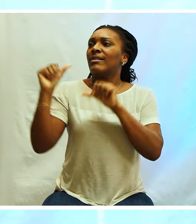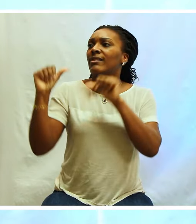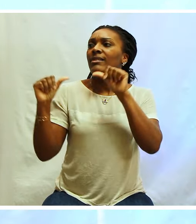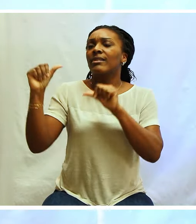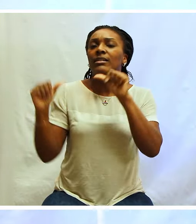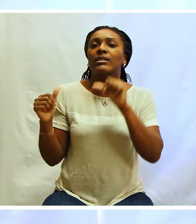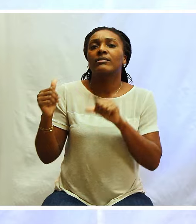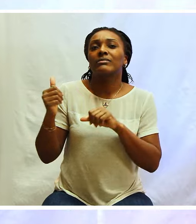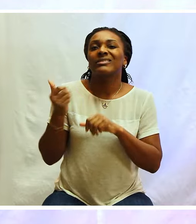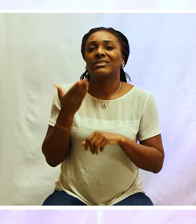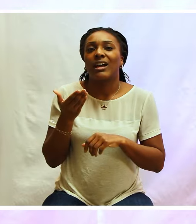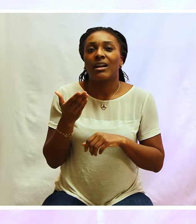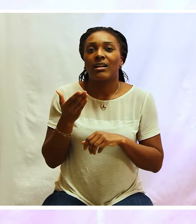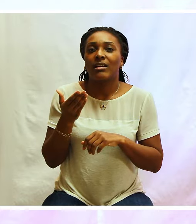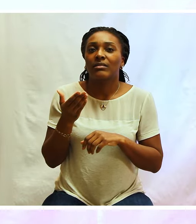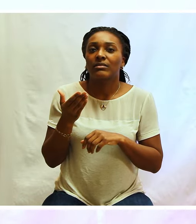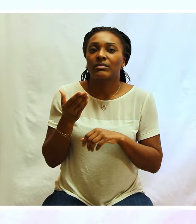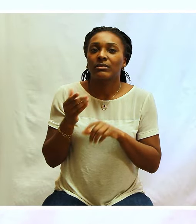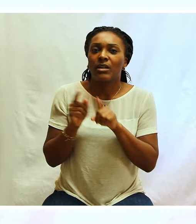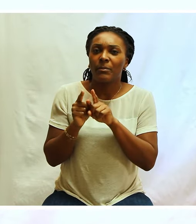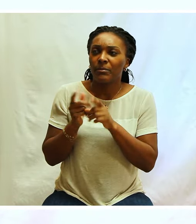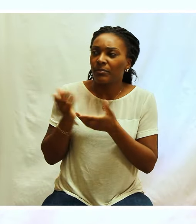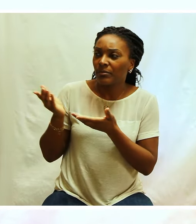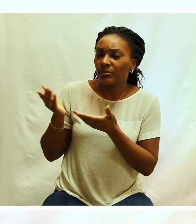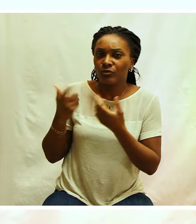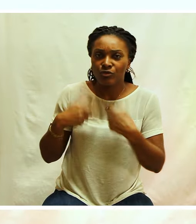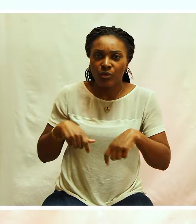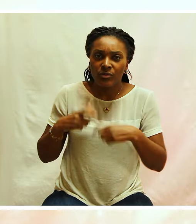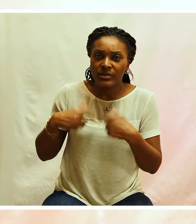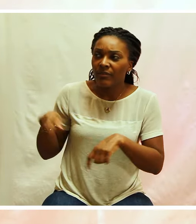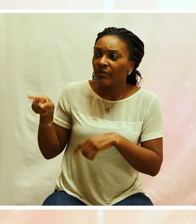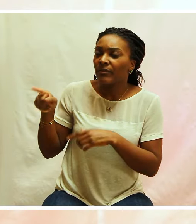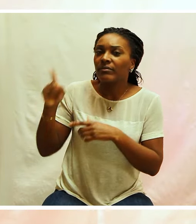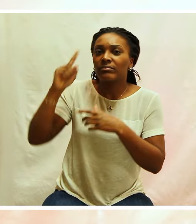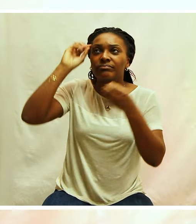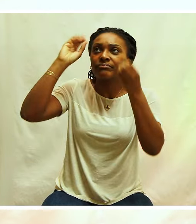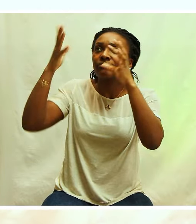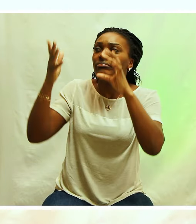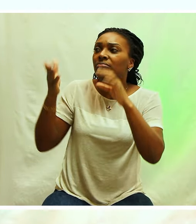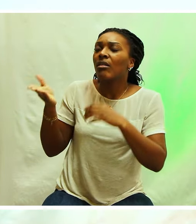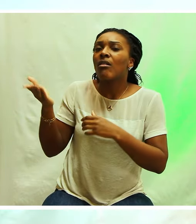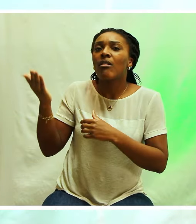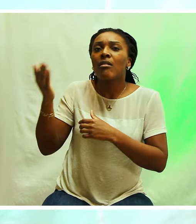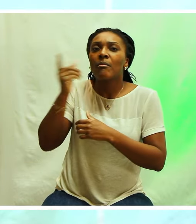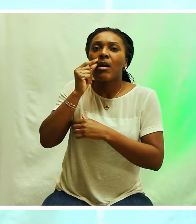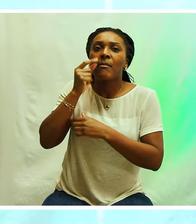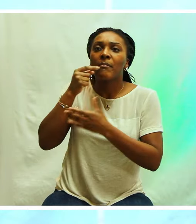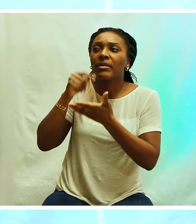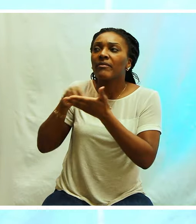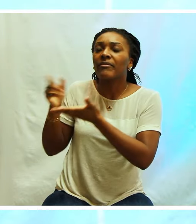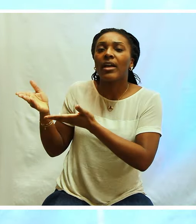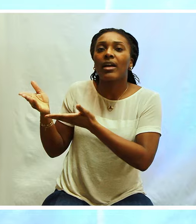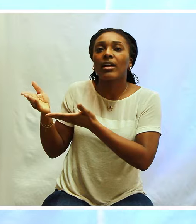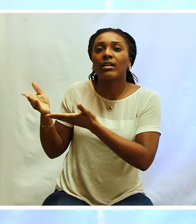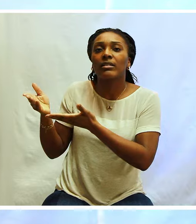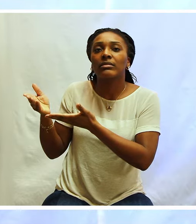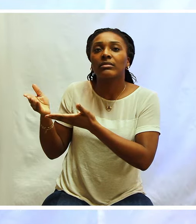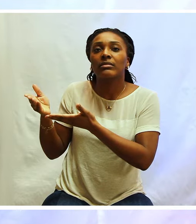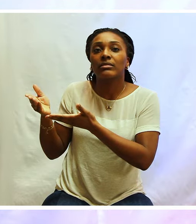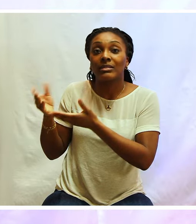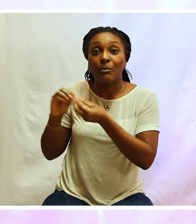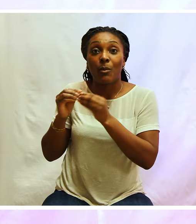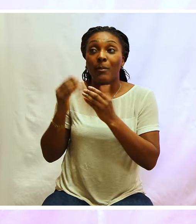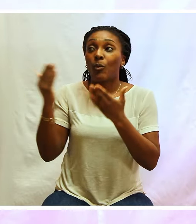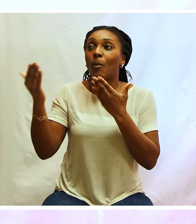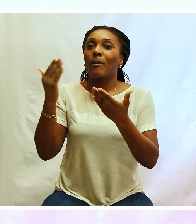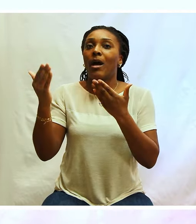regardent à travers Joseph, à travers ce qu'il est, à travers ce qu'il représente. Et au lieu d'apprécier qui ils sont, ils regardent l'autre